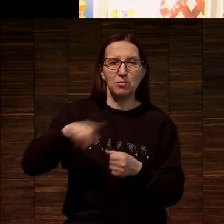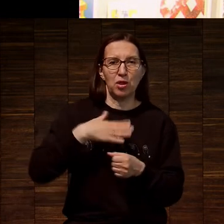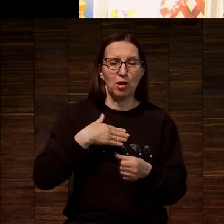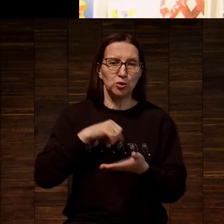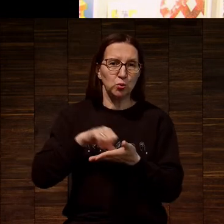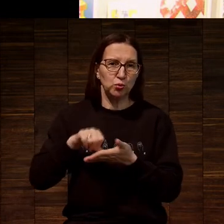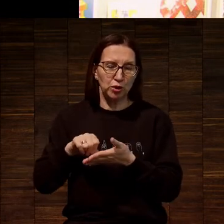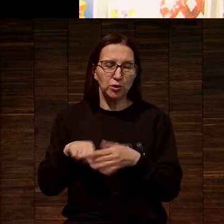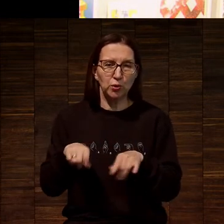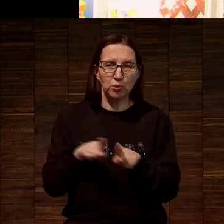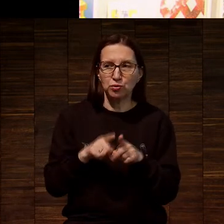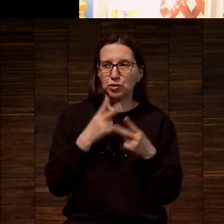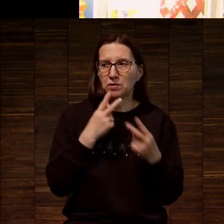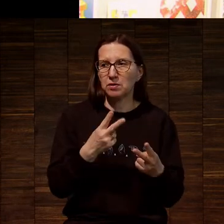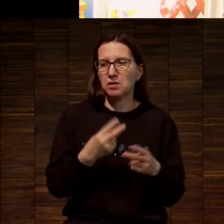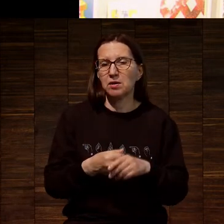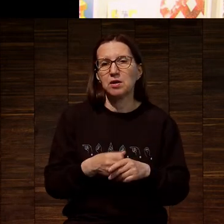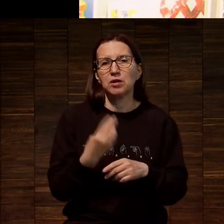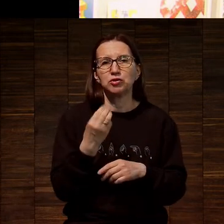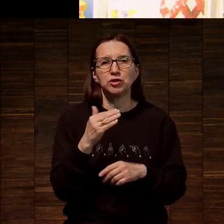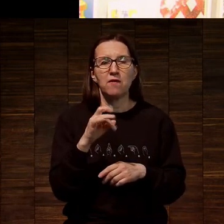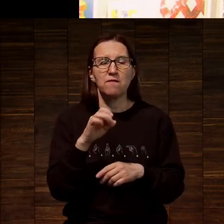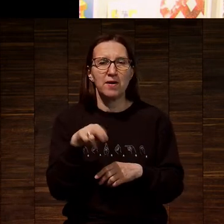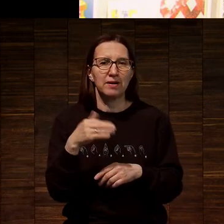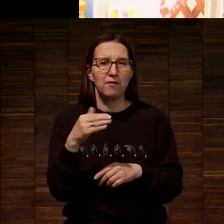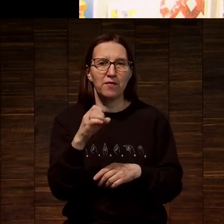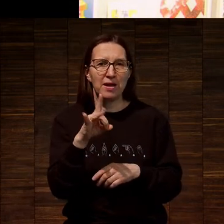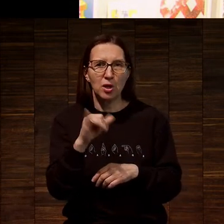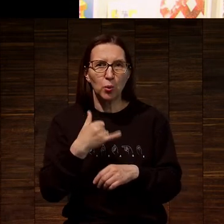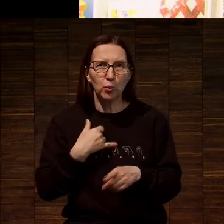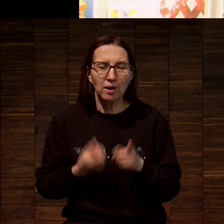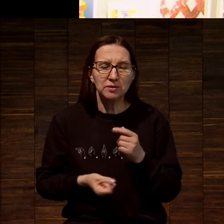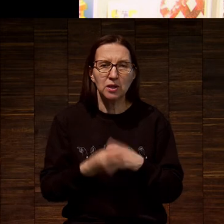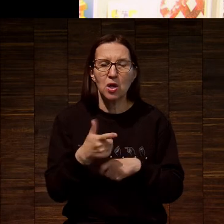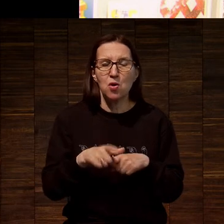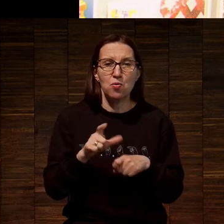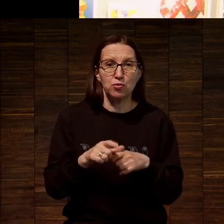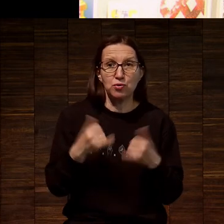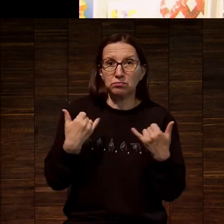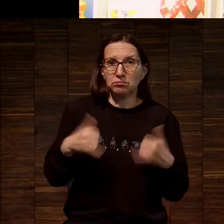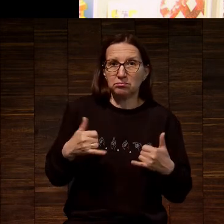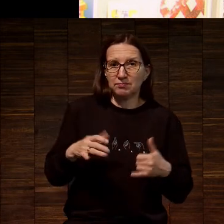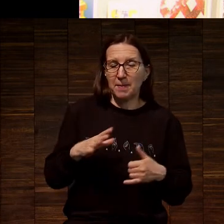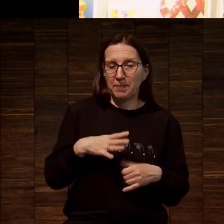участников, формат Shepard Fair, я помню, там у нас появился, чем нас очень удивил,